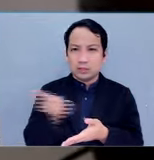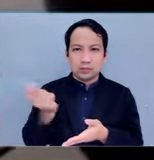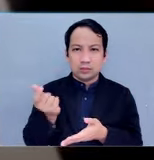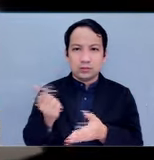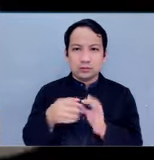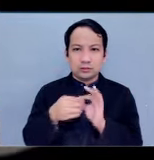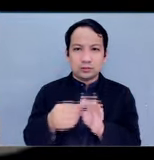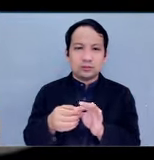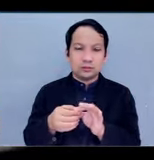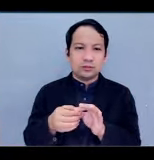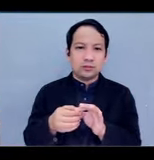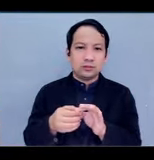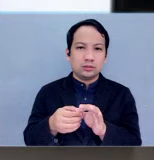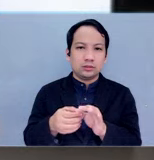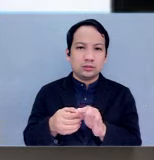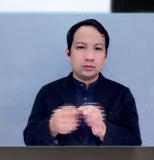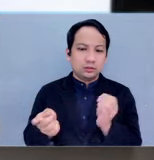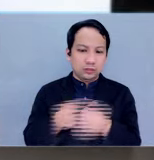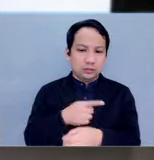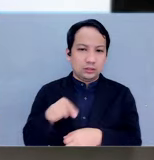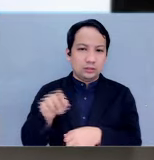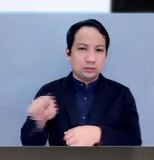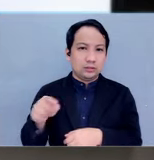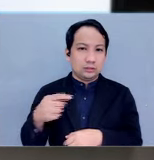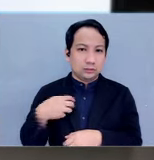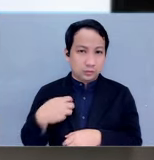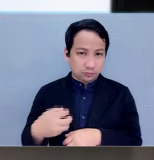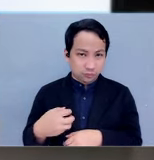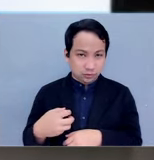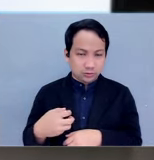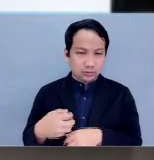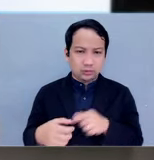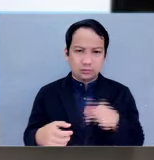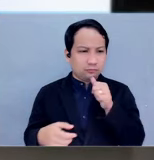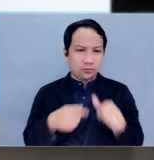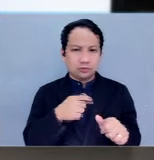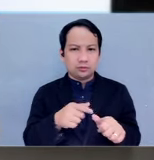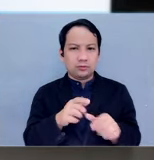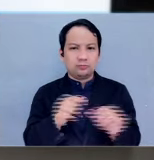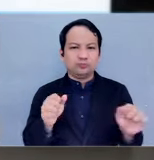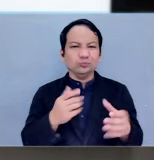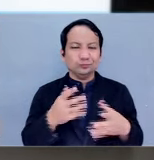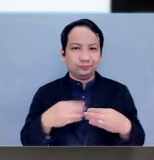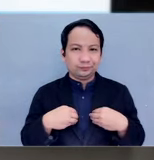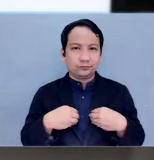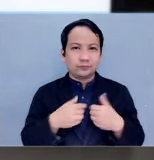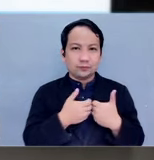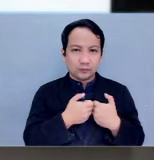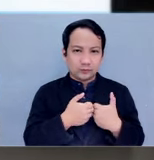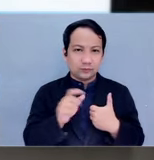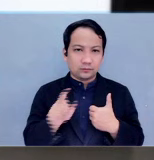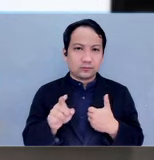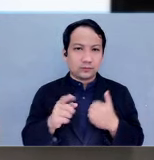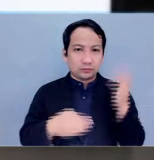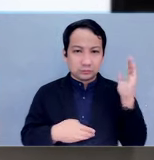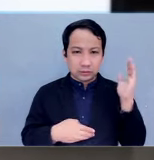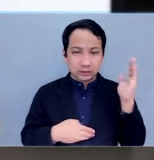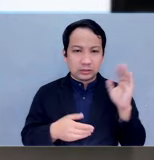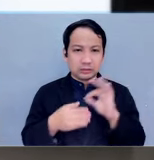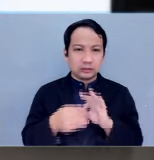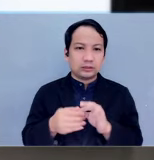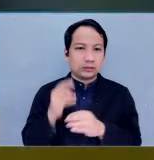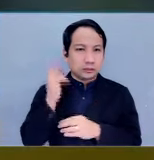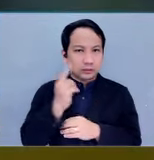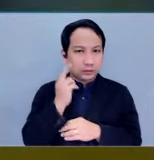ni De Castro na may kinalaman siya sa pagkawala ni Camilon. Pero inamin niyang may relasyon sila ng beauty queen. Ito ang dahilan kung